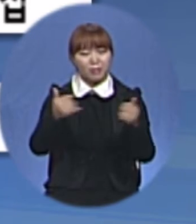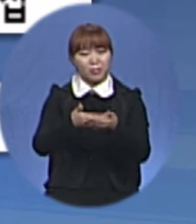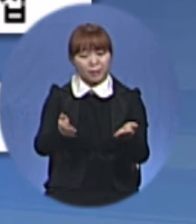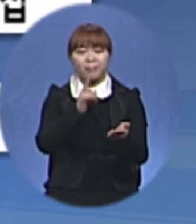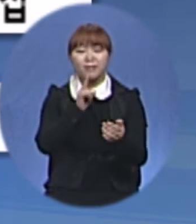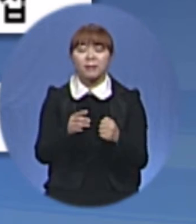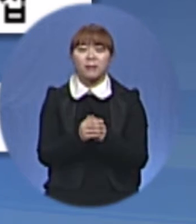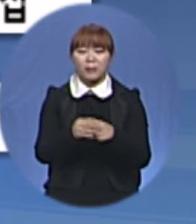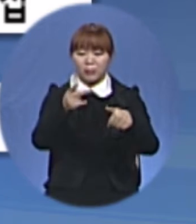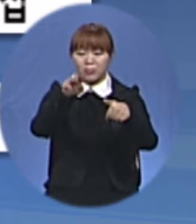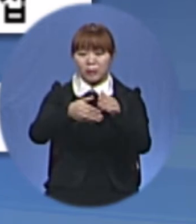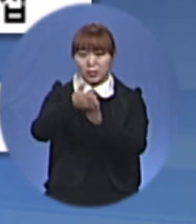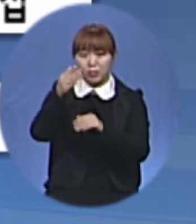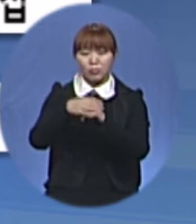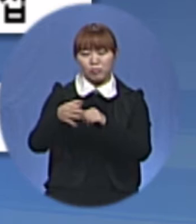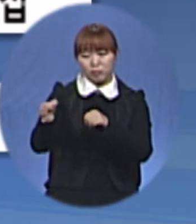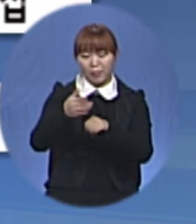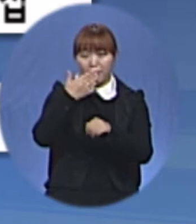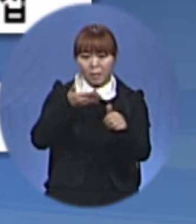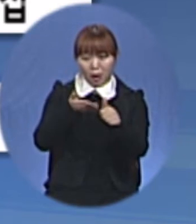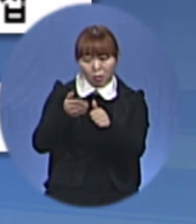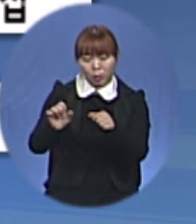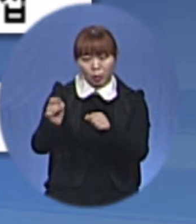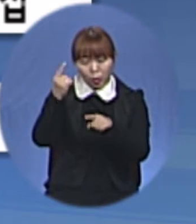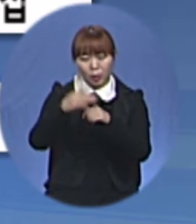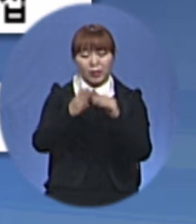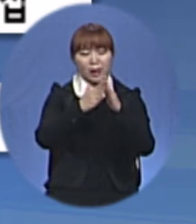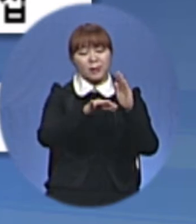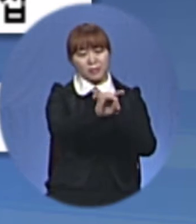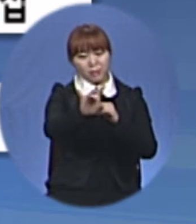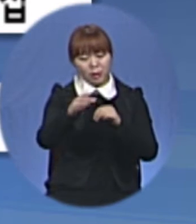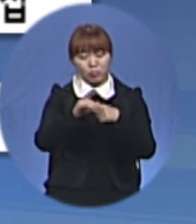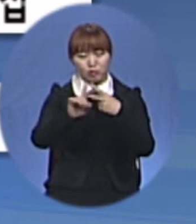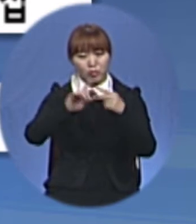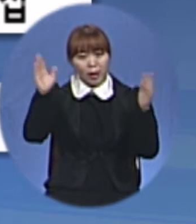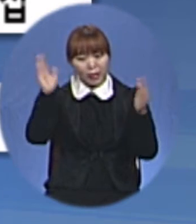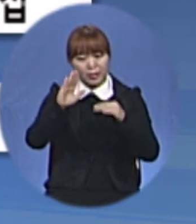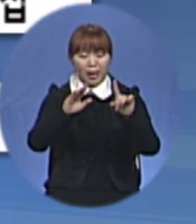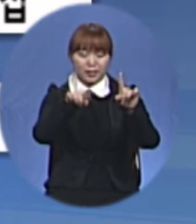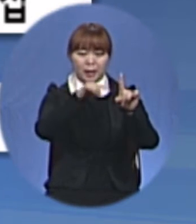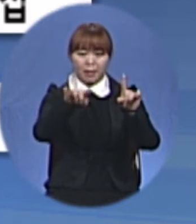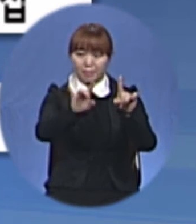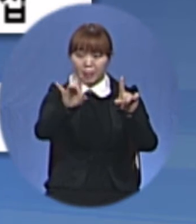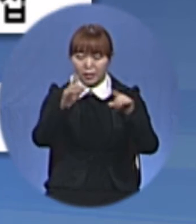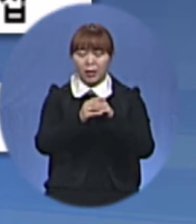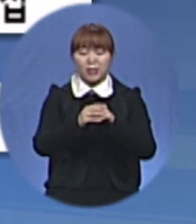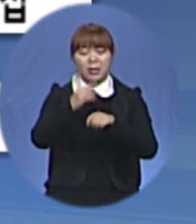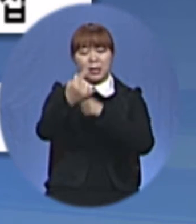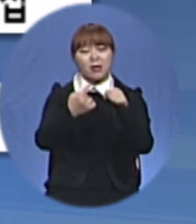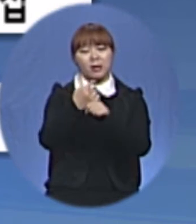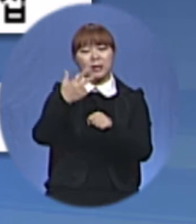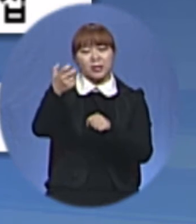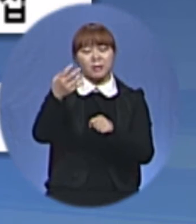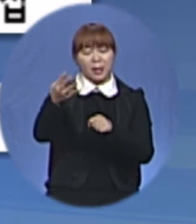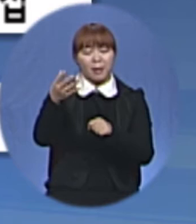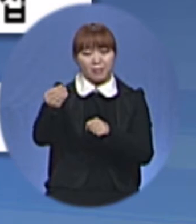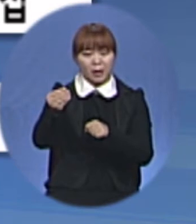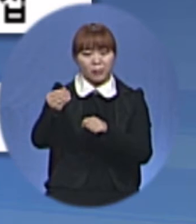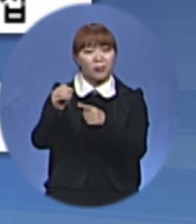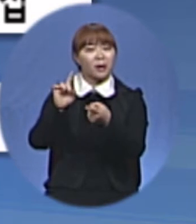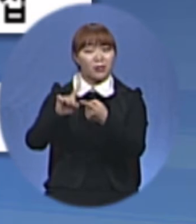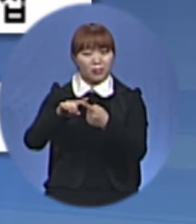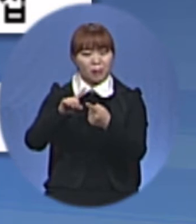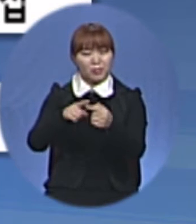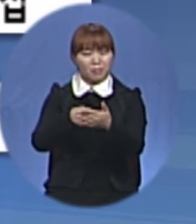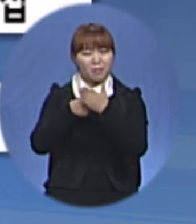말했습니다. 인천시는 무상급식 시행에 따라 각 가정별 중학생 자녀 1명당 연간 74만 원의